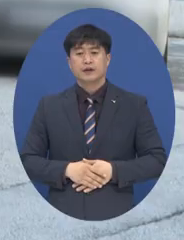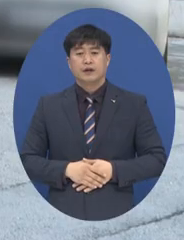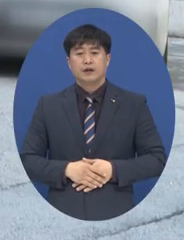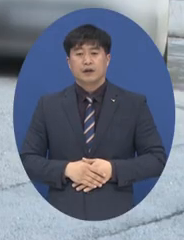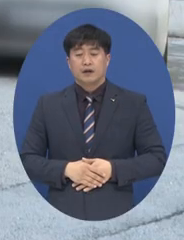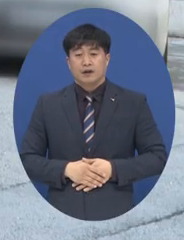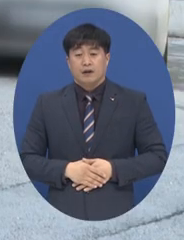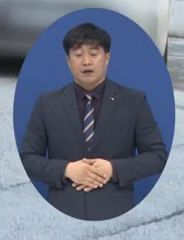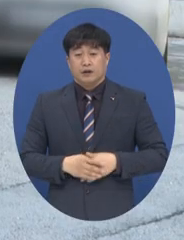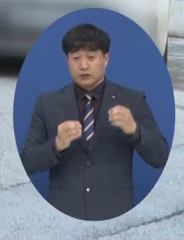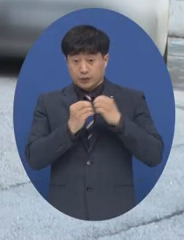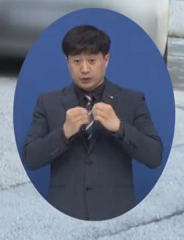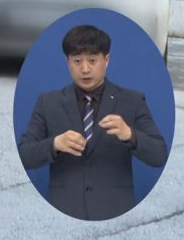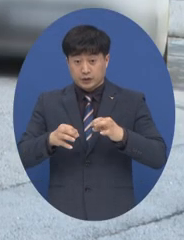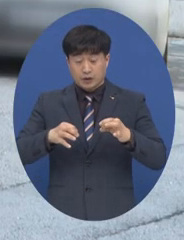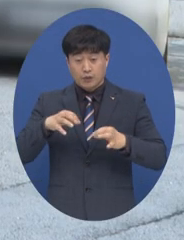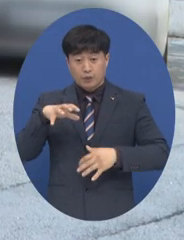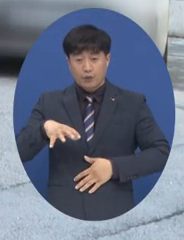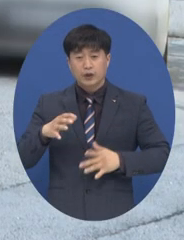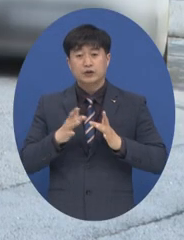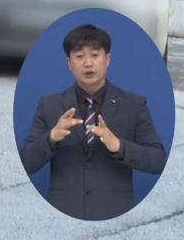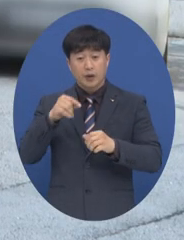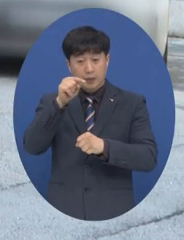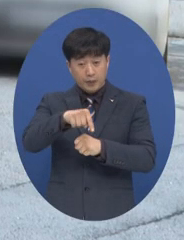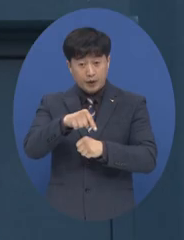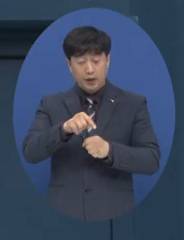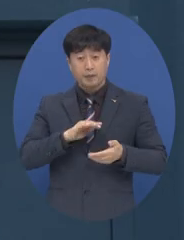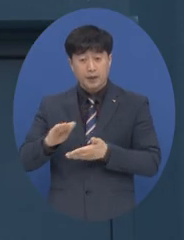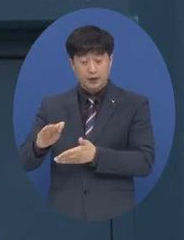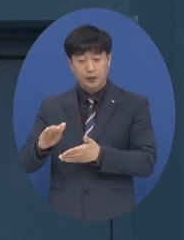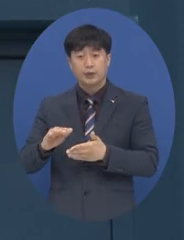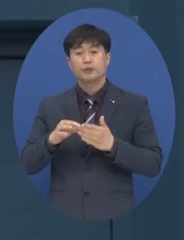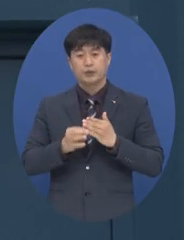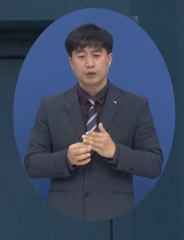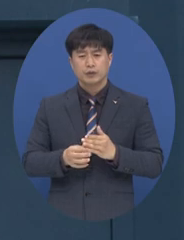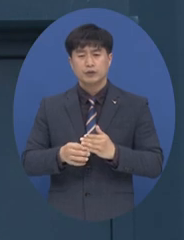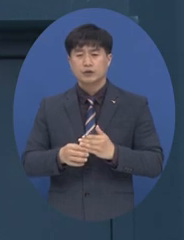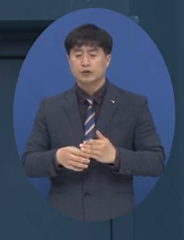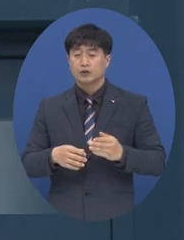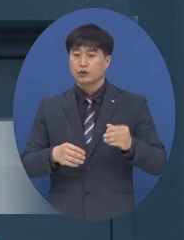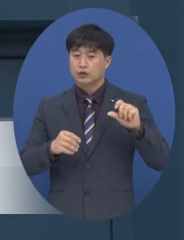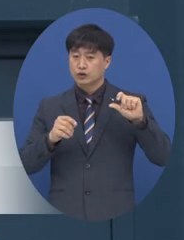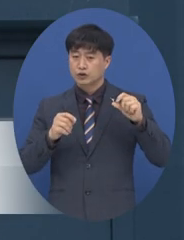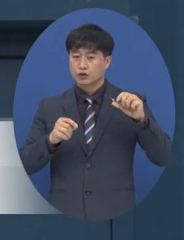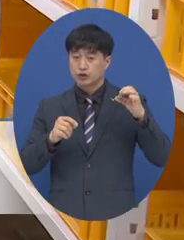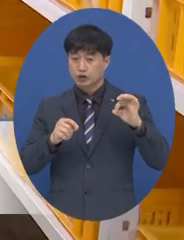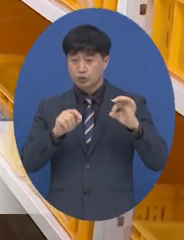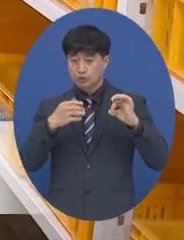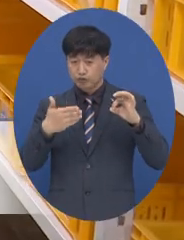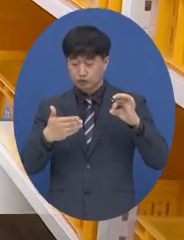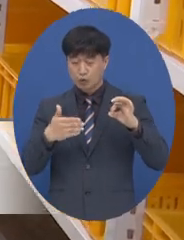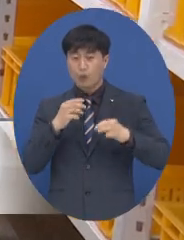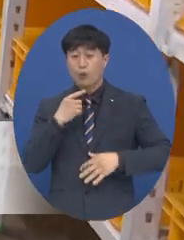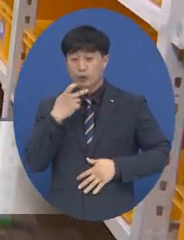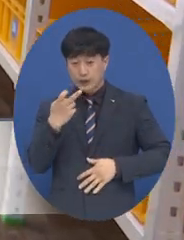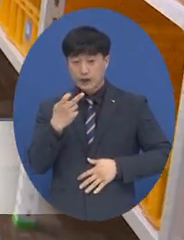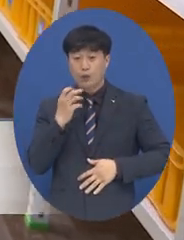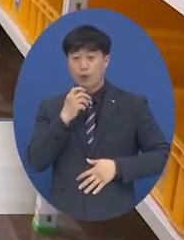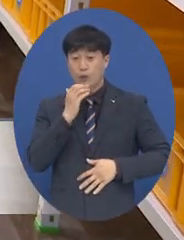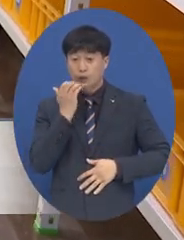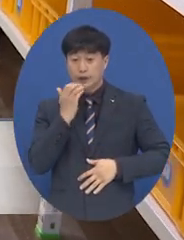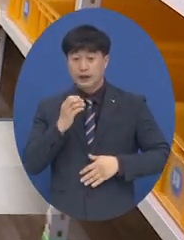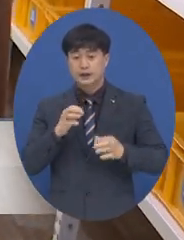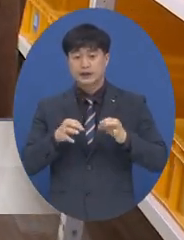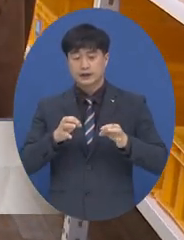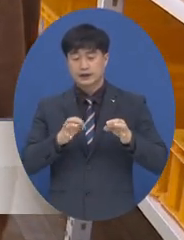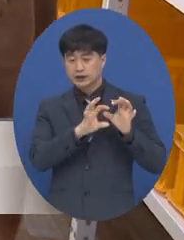생각합니다. 전통시장 온오프라인 배송 시스템으로 경기도가 지난달 9일 오산 오색시장에 이어 지난